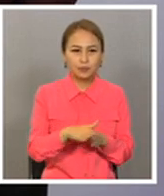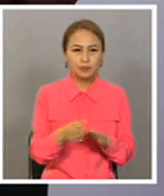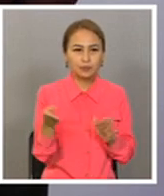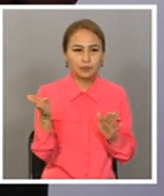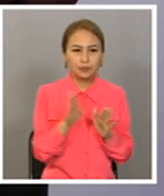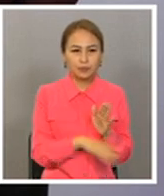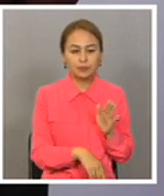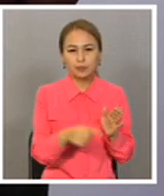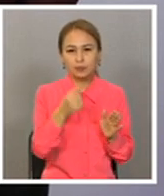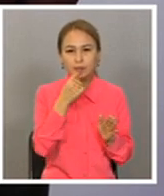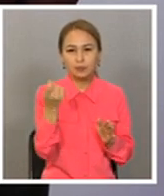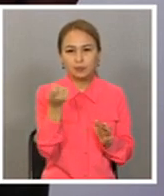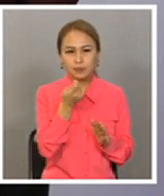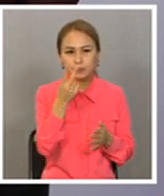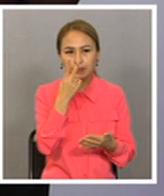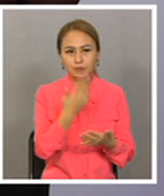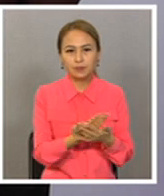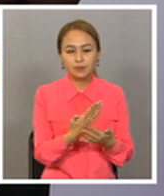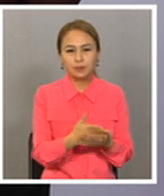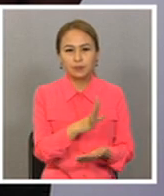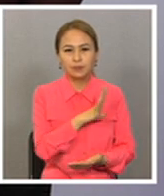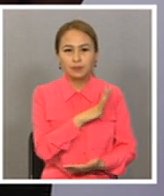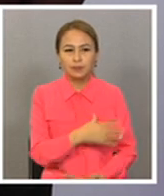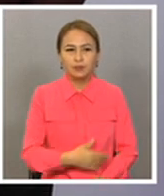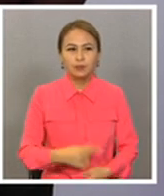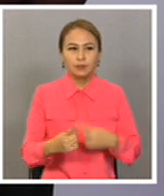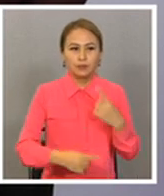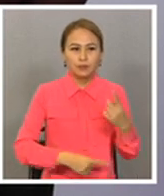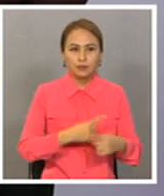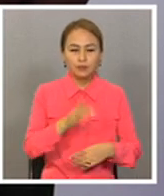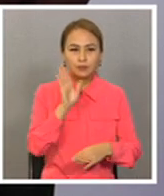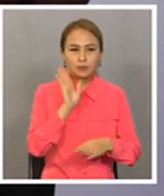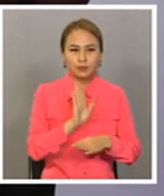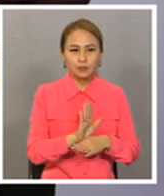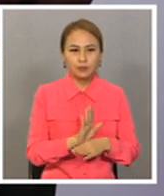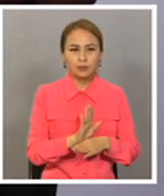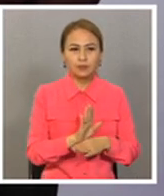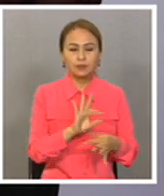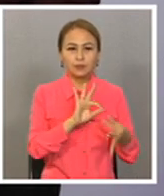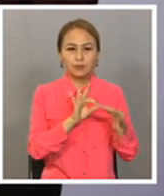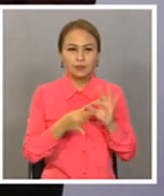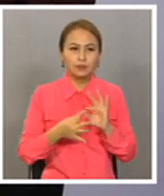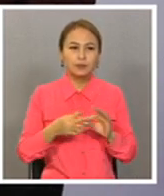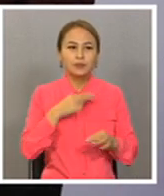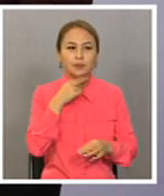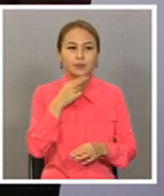бидай үлгісінде көрсеткен. Келесі тапсырмаға зер салыңыздар.